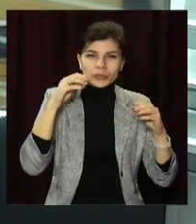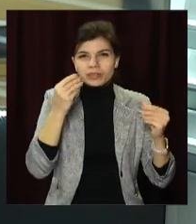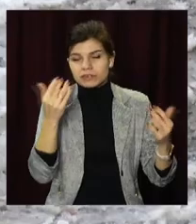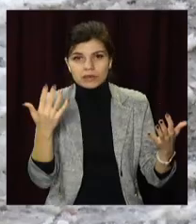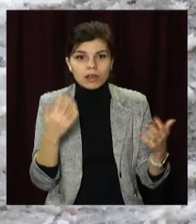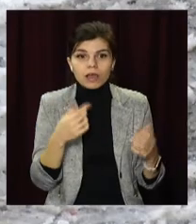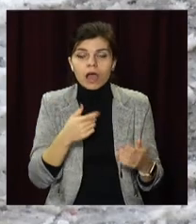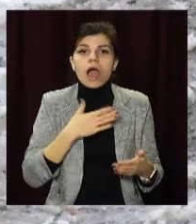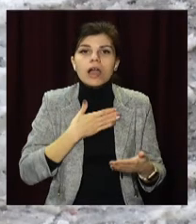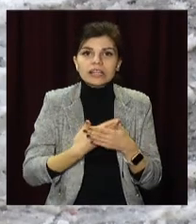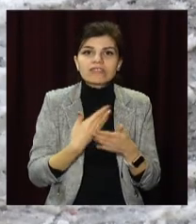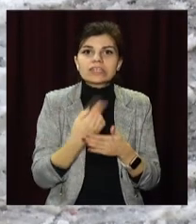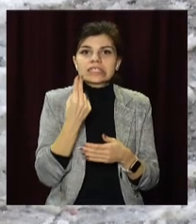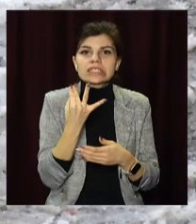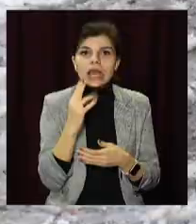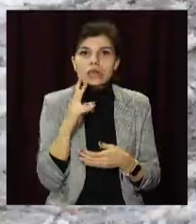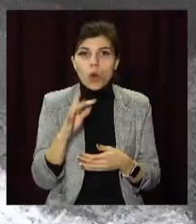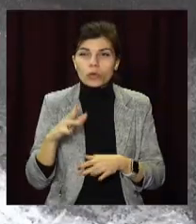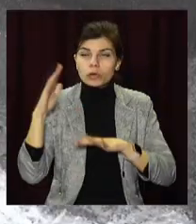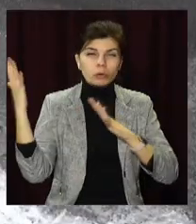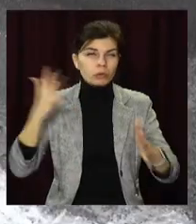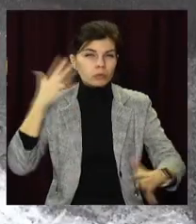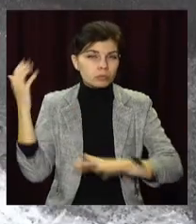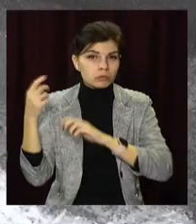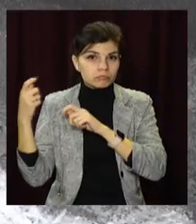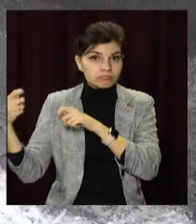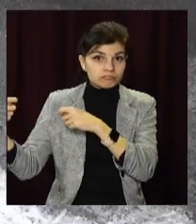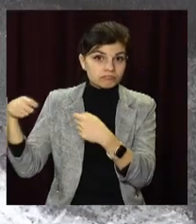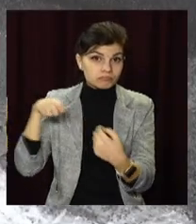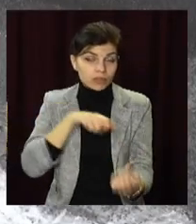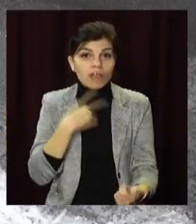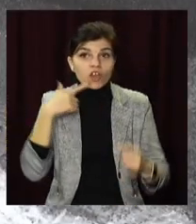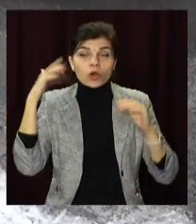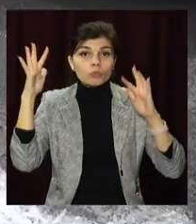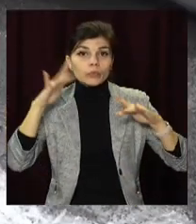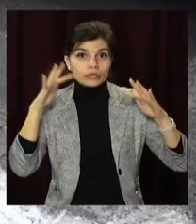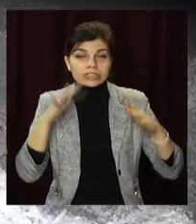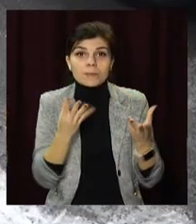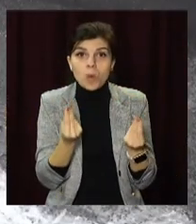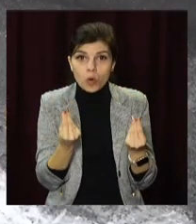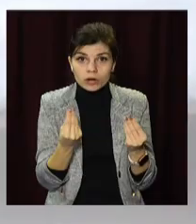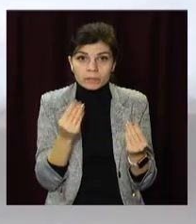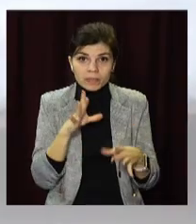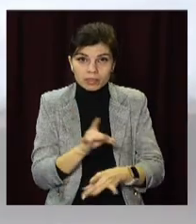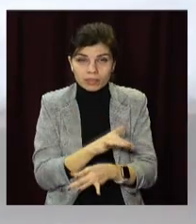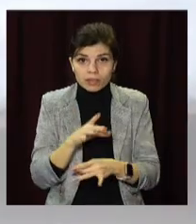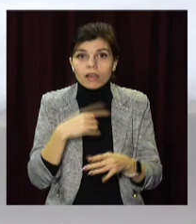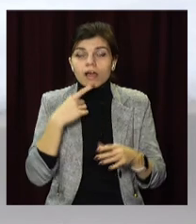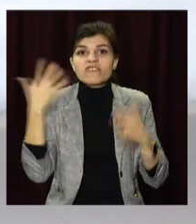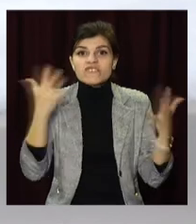циклон, що пройшов з південного заходу. В Дніпрі та області очікується налипання мокрого снігу, хуртовини, ожили та пориви вітру